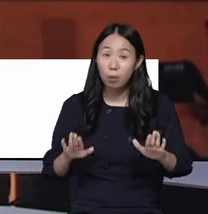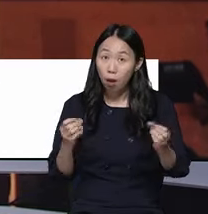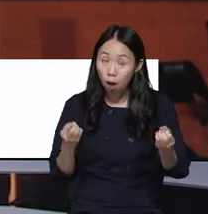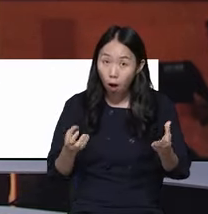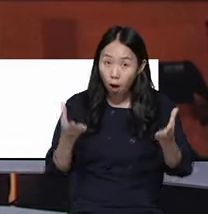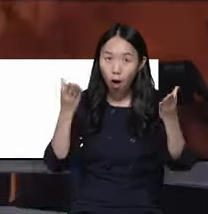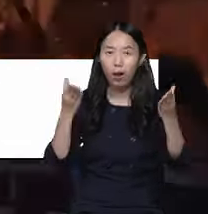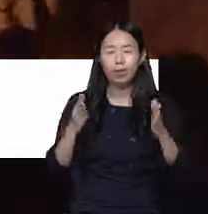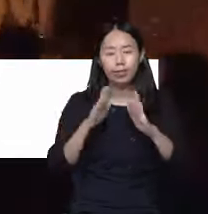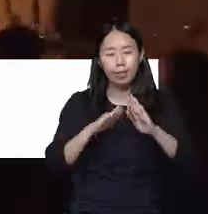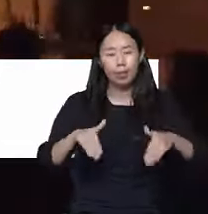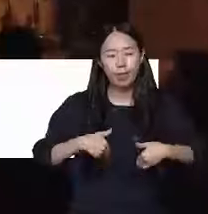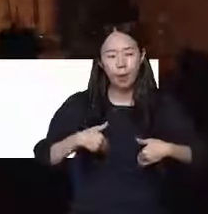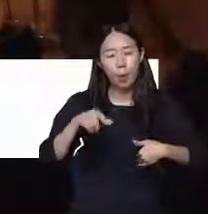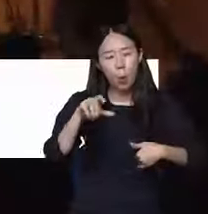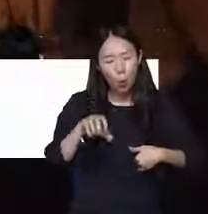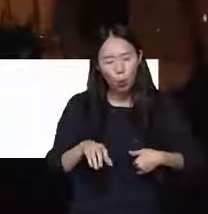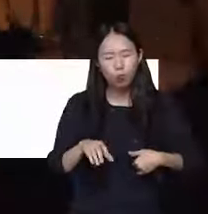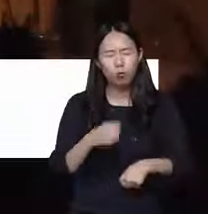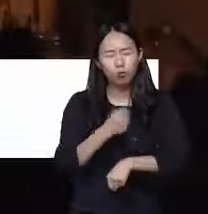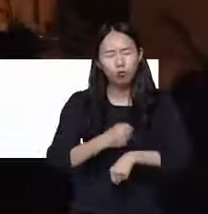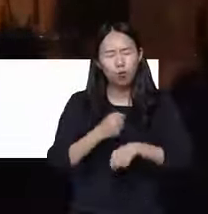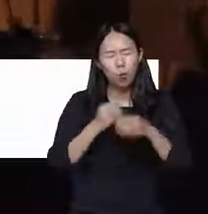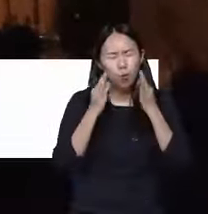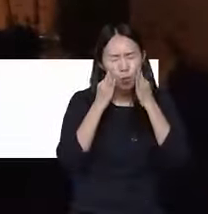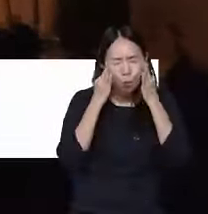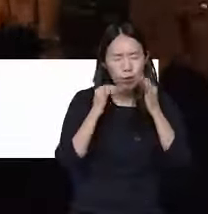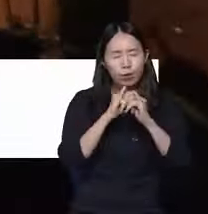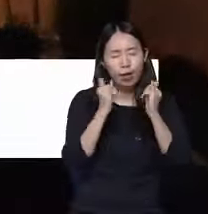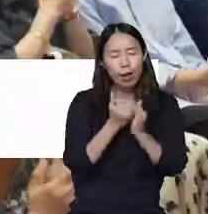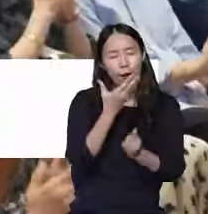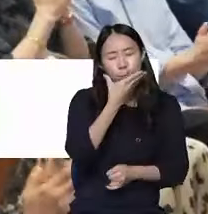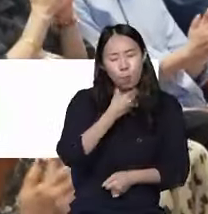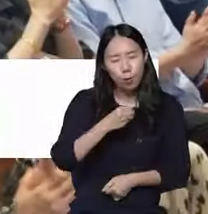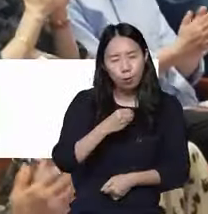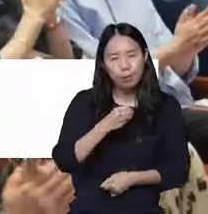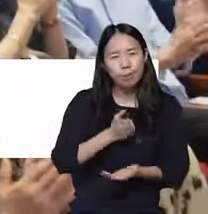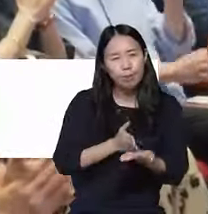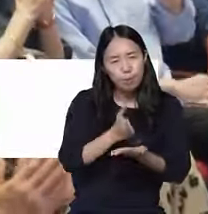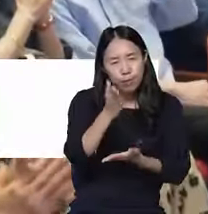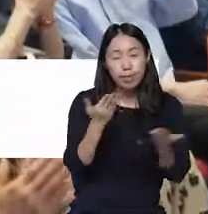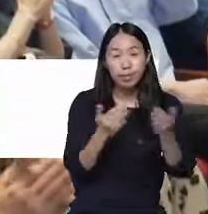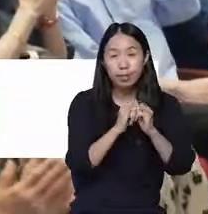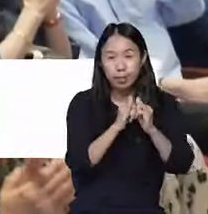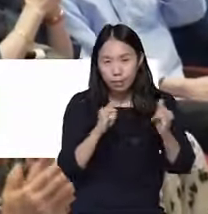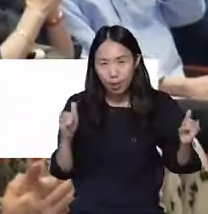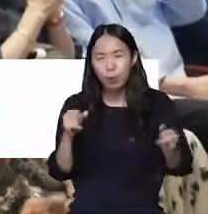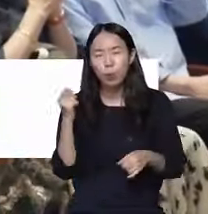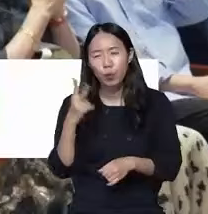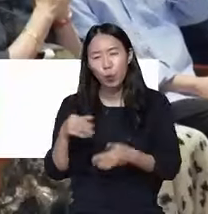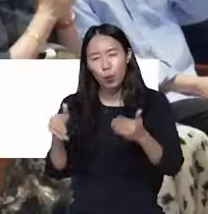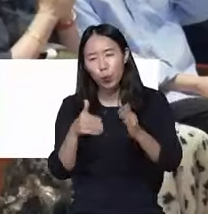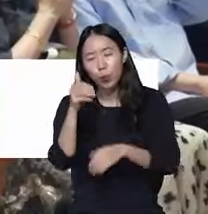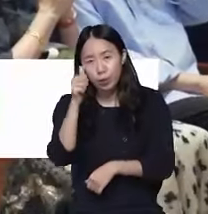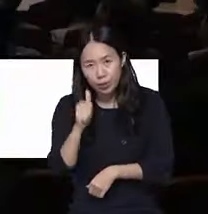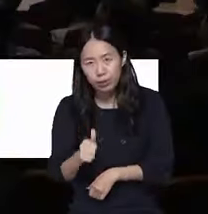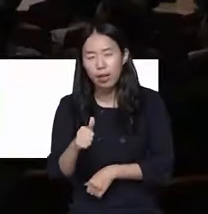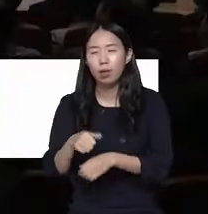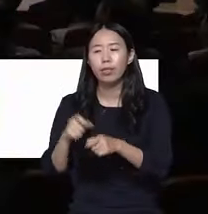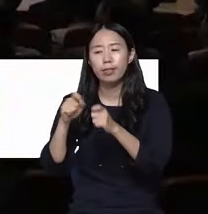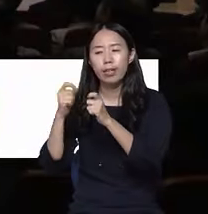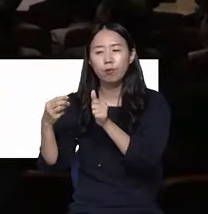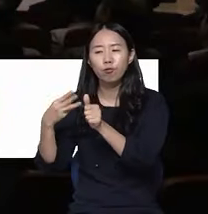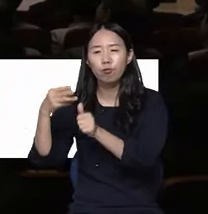전남에서 고군분투하는 사회복지 분야 종사자들을 비롯해 김영록 도지사, 김한종 장성군수 등 약 700여